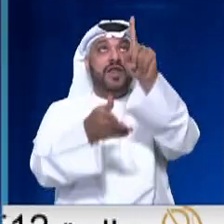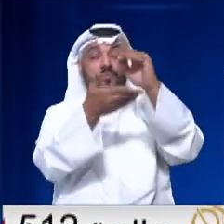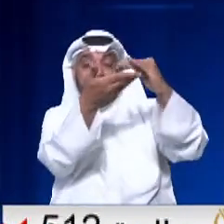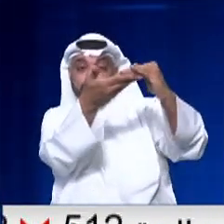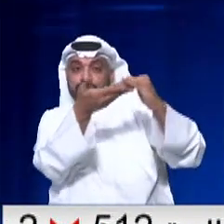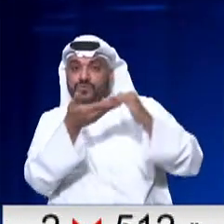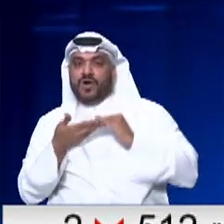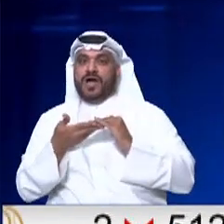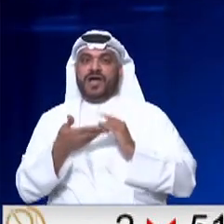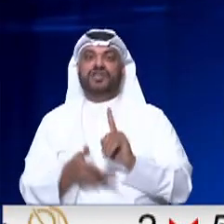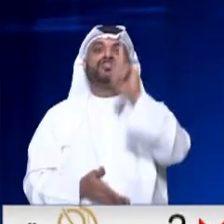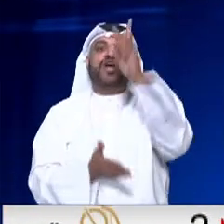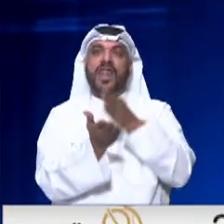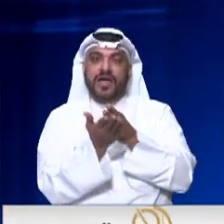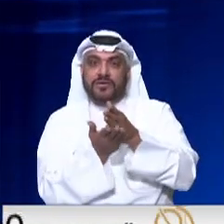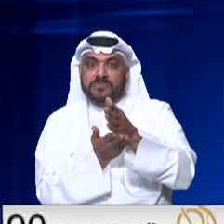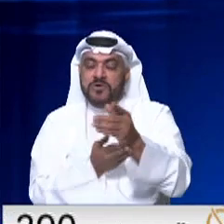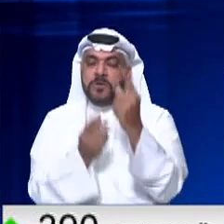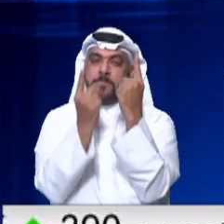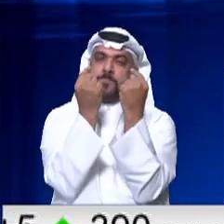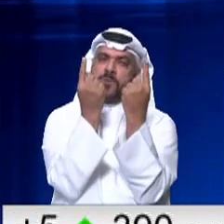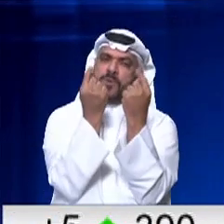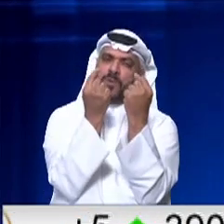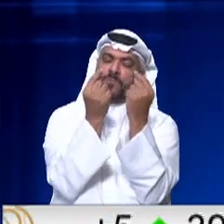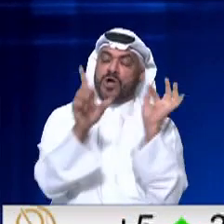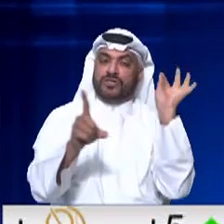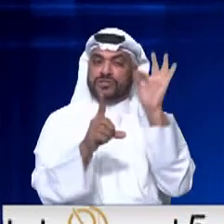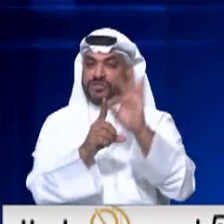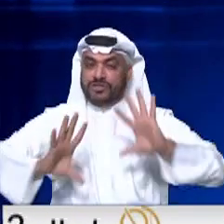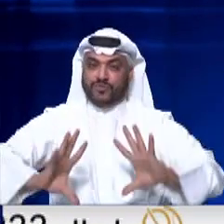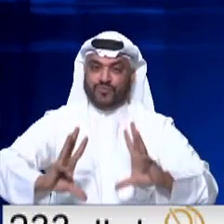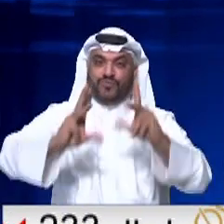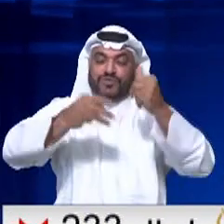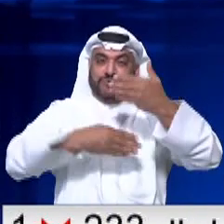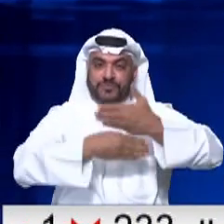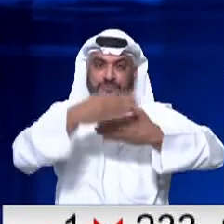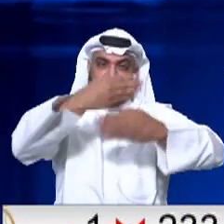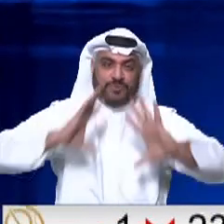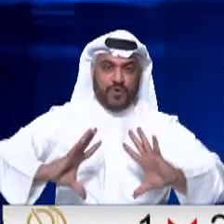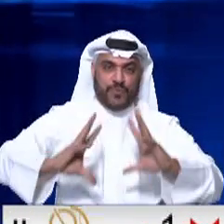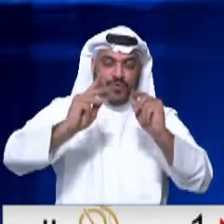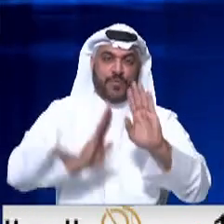للارتقاء بمساره الحضاري عبر تحقيق المزيد من الإنجازات